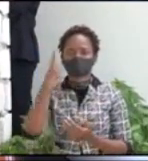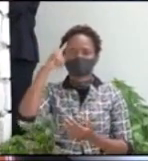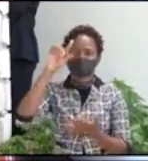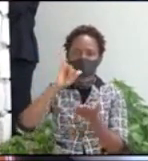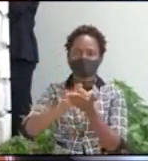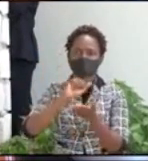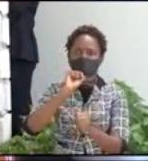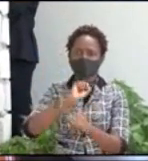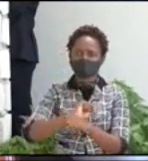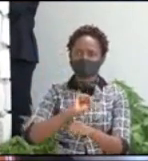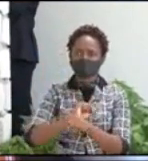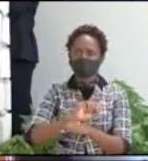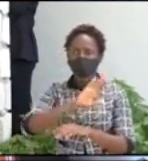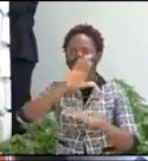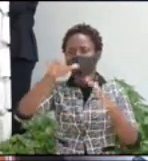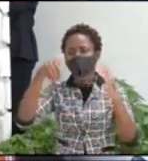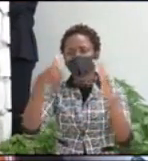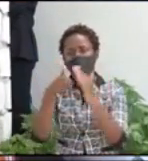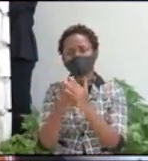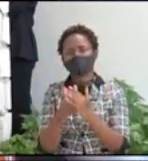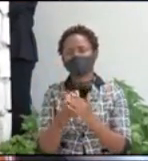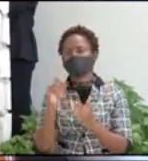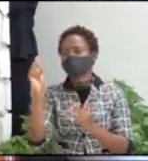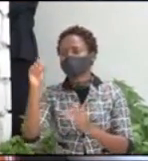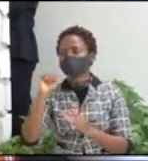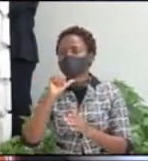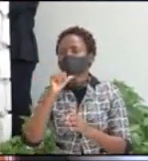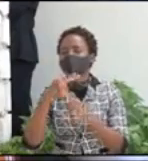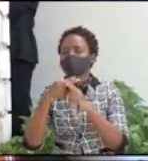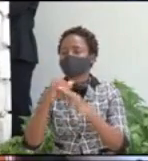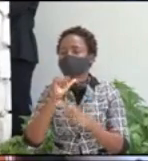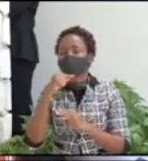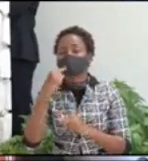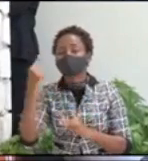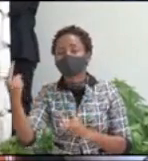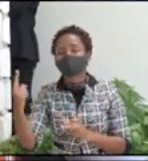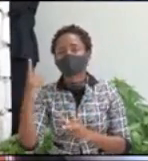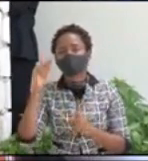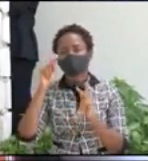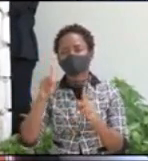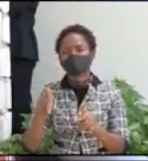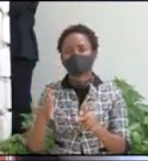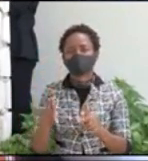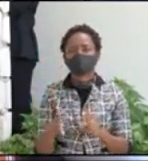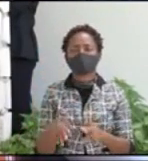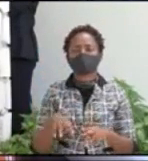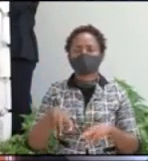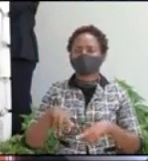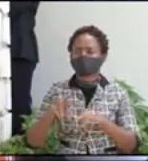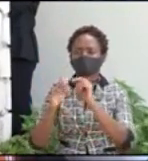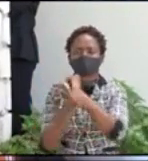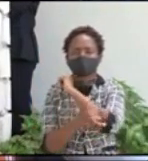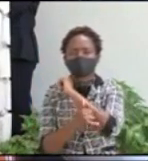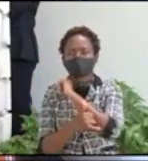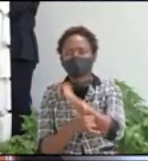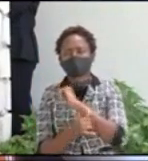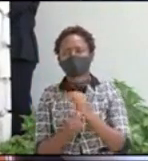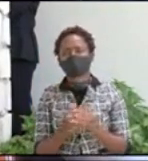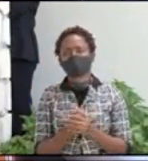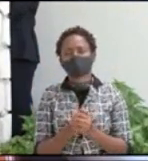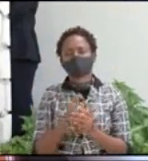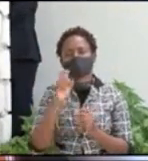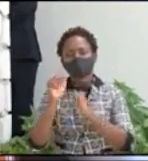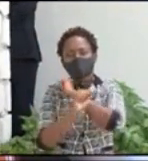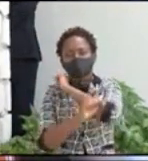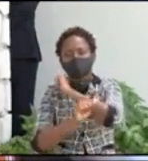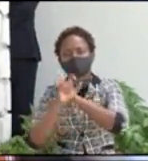travaille toute commune côté m'passité net moun doué yo moun ti rivière de la Tibonite yo konnen central